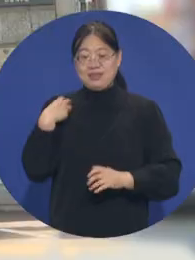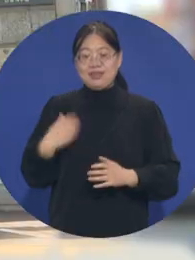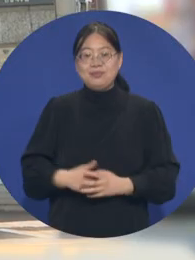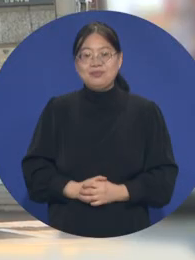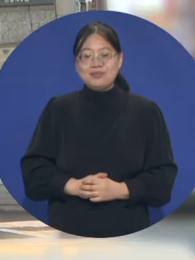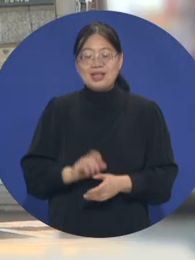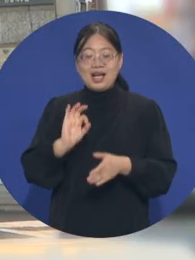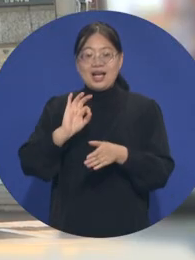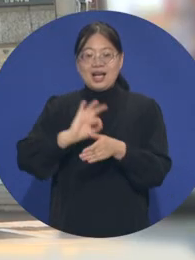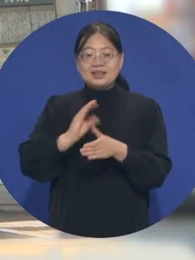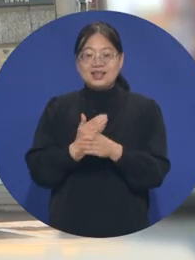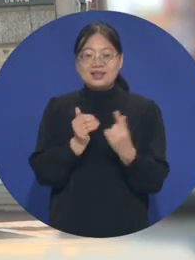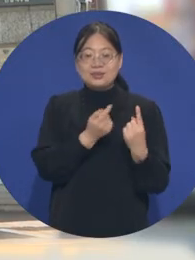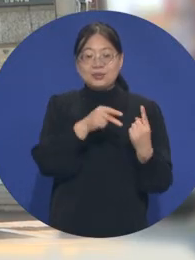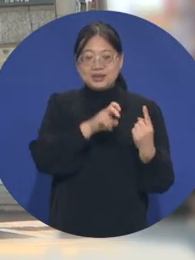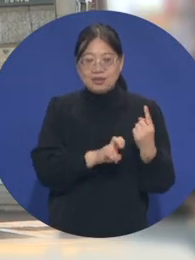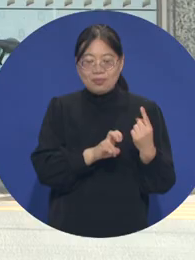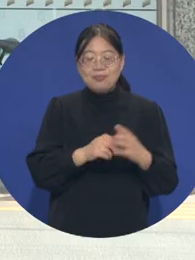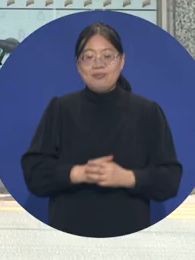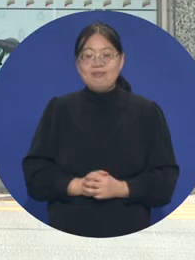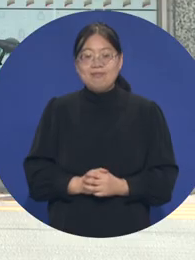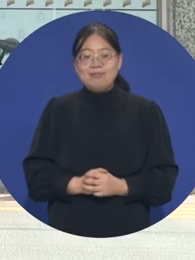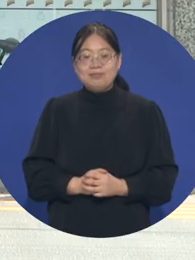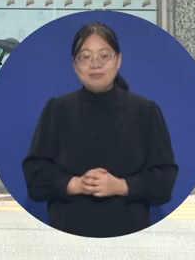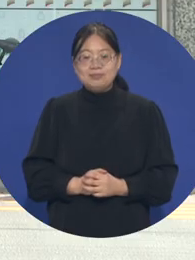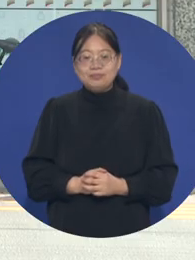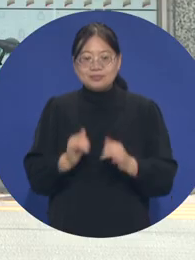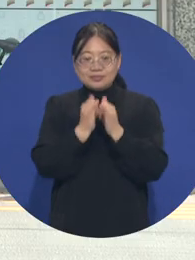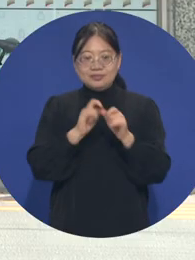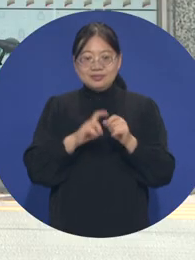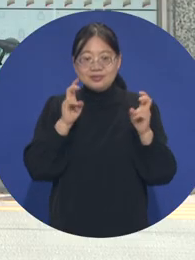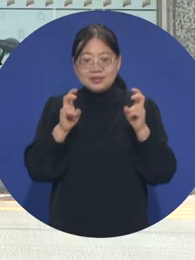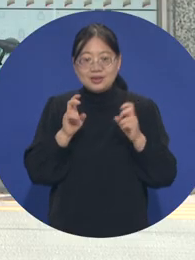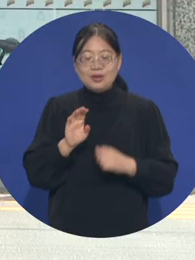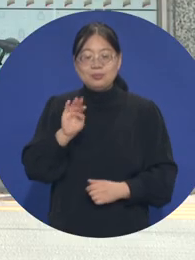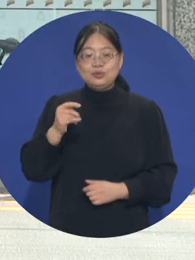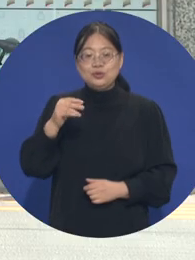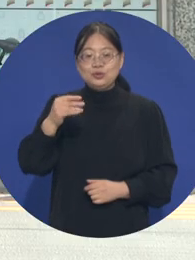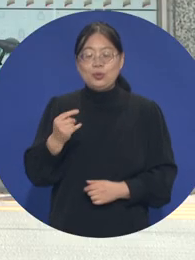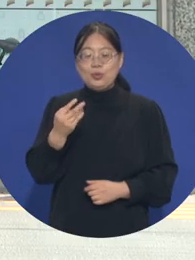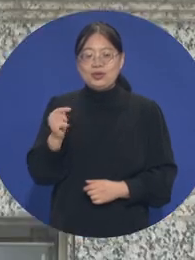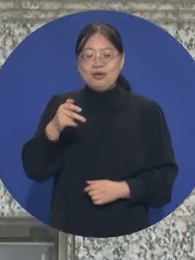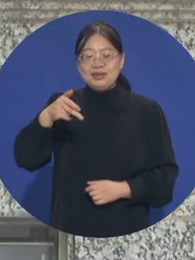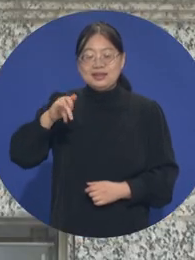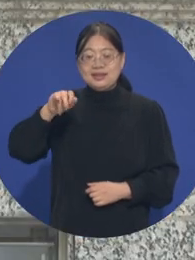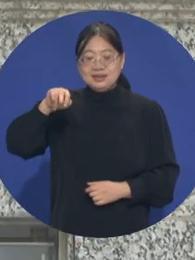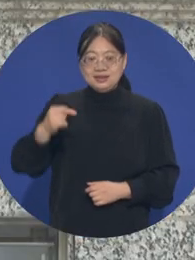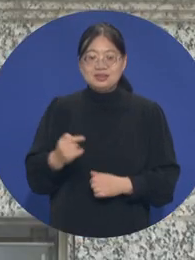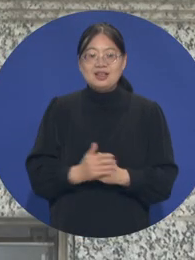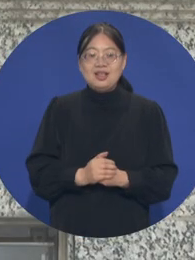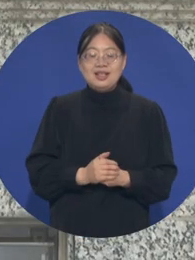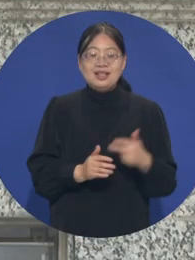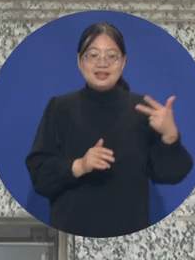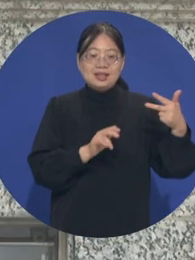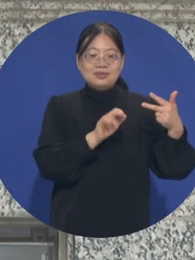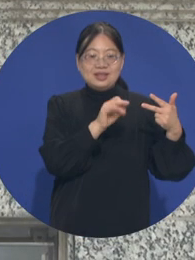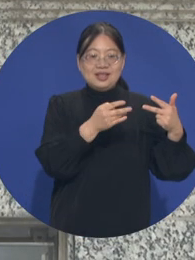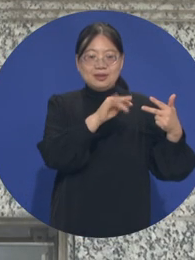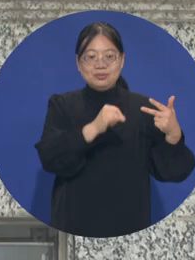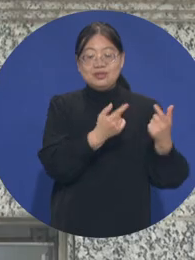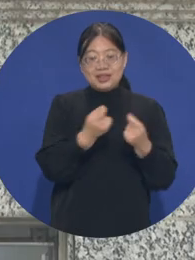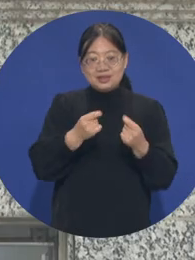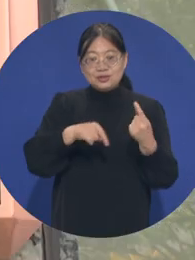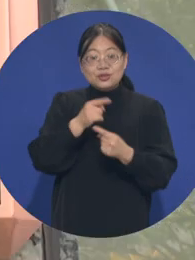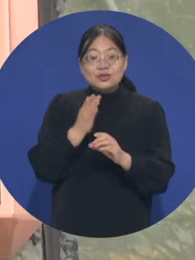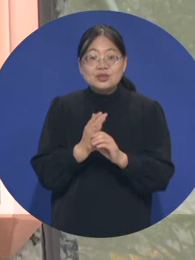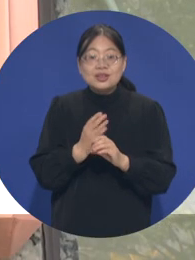합니다. 안양에 1호점을 연 청년그린 편의점은 사회적 기업인 브라더스키퍼와 세븐일레븐이 공동으로 기획